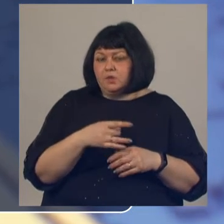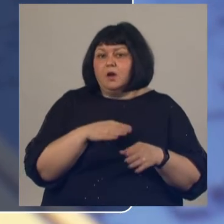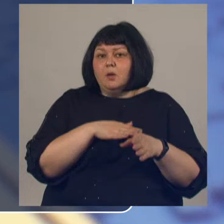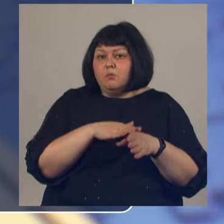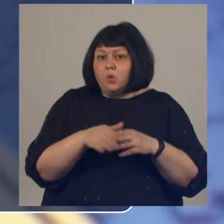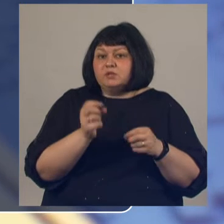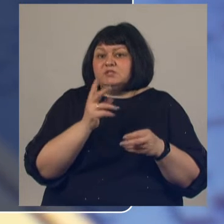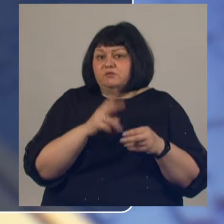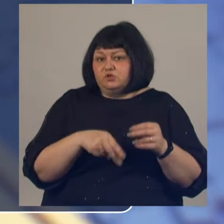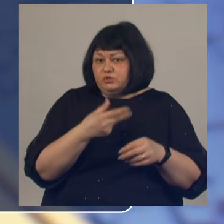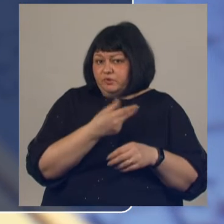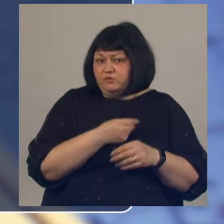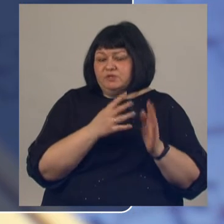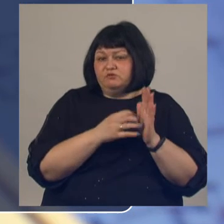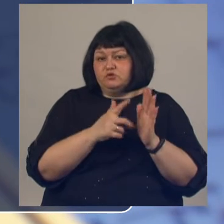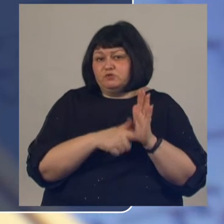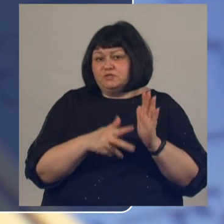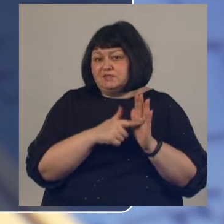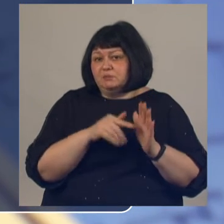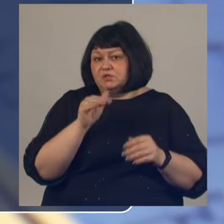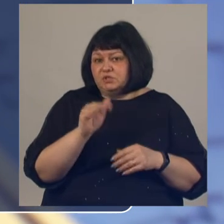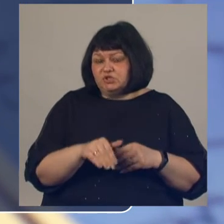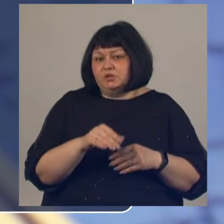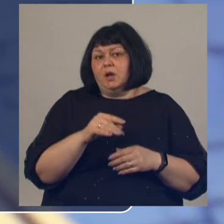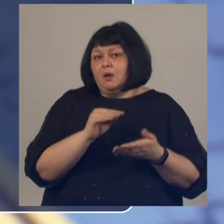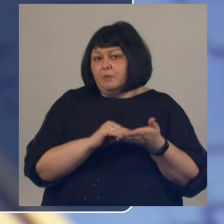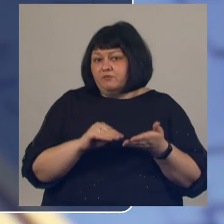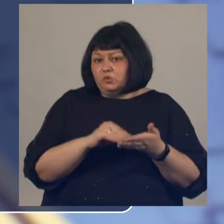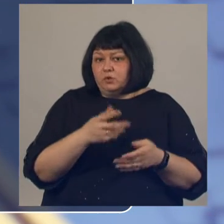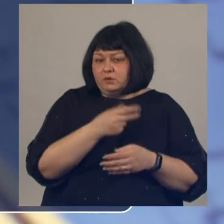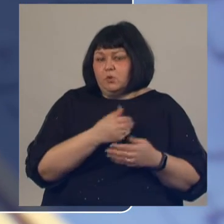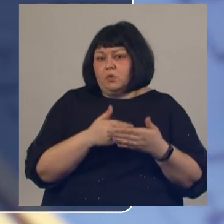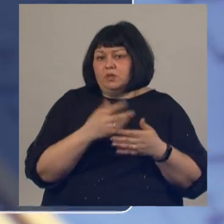завершили девятьсот восемьдесят семь тысяч человек привык цени рава лись почти 300 2000